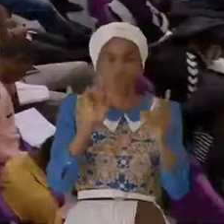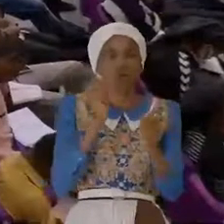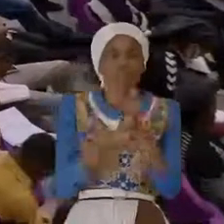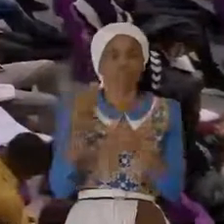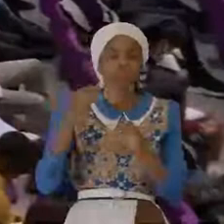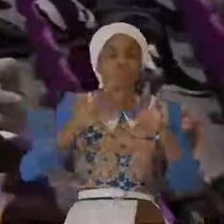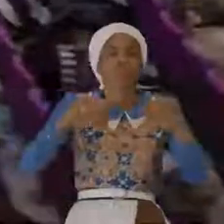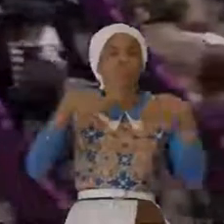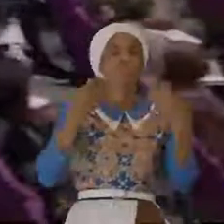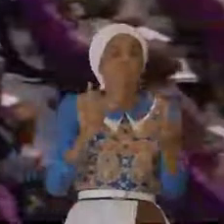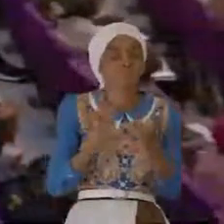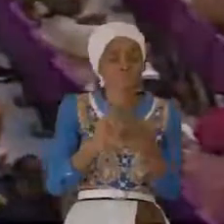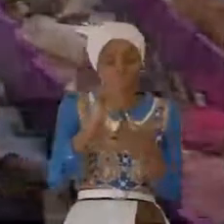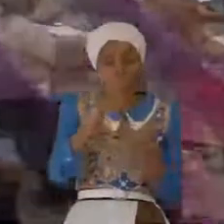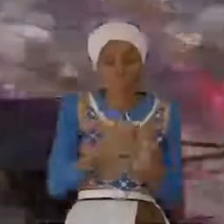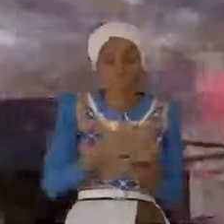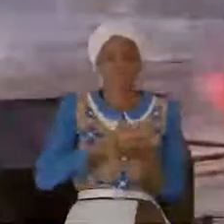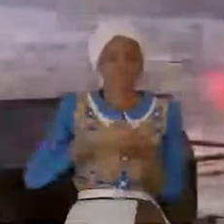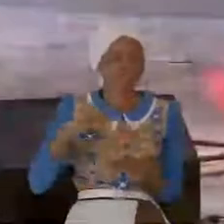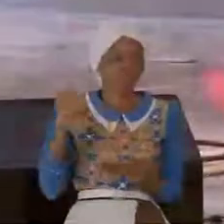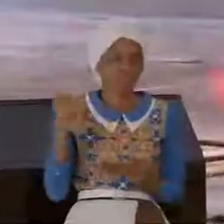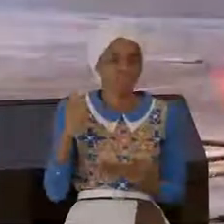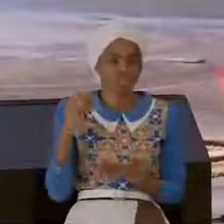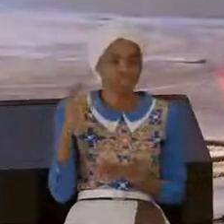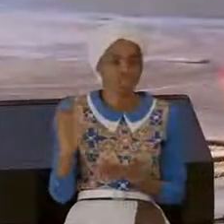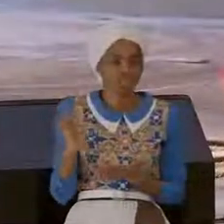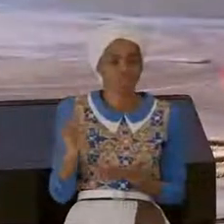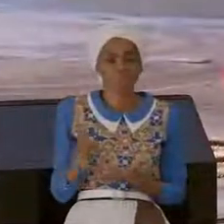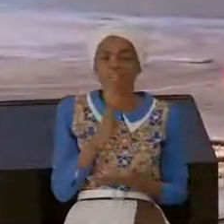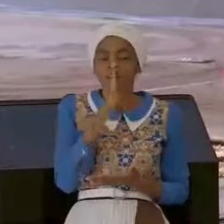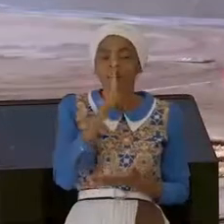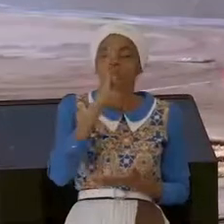vous avez été instruit. Verset 18.